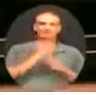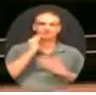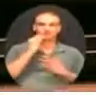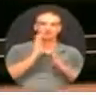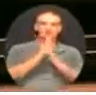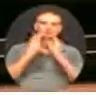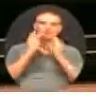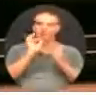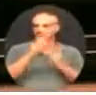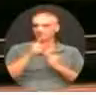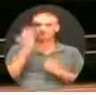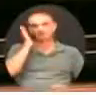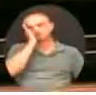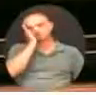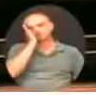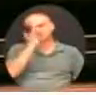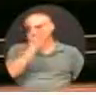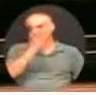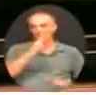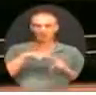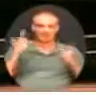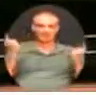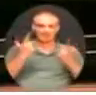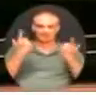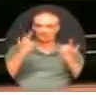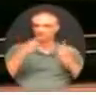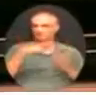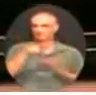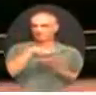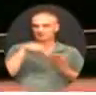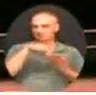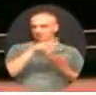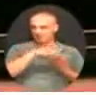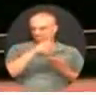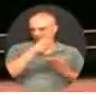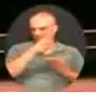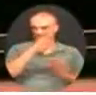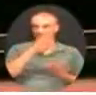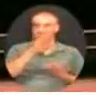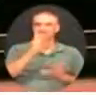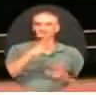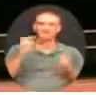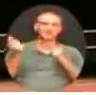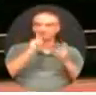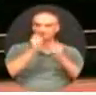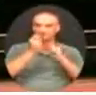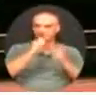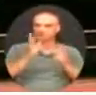הצהריים ביקשנו את התגובה שלה, אבל היא ישנה שנת ישרים אחרי חגיגות בטיים סקוואר, ומעריב המיקרופונים